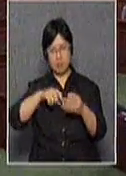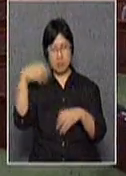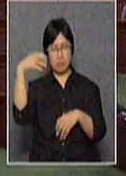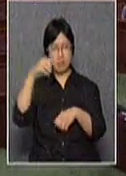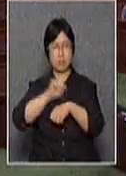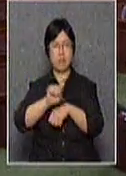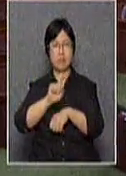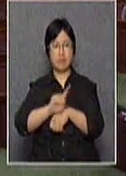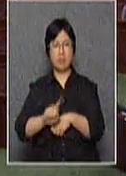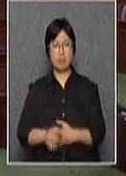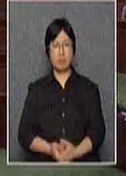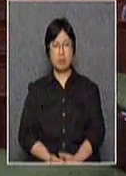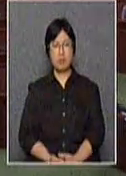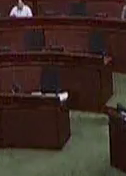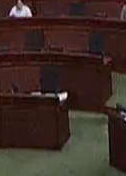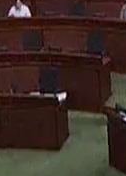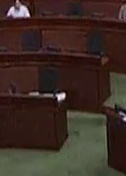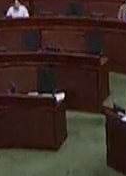1分鐘。